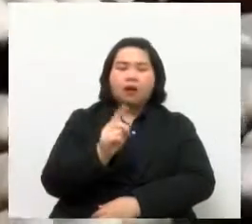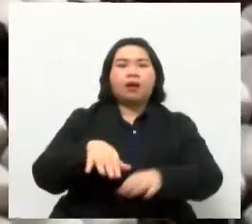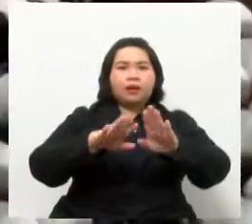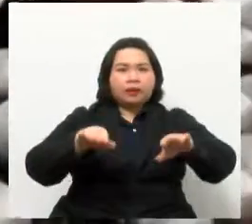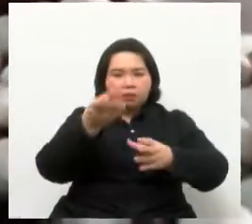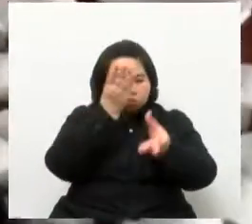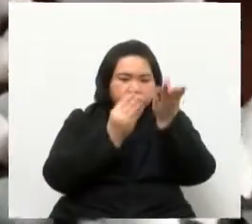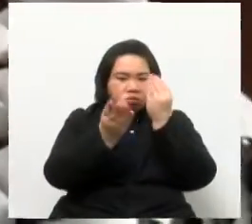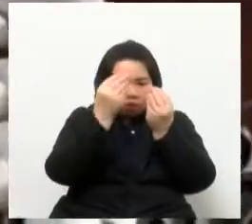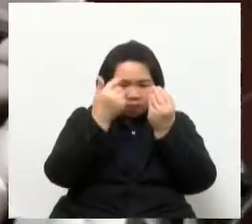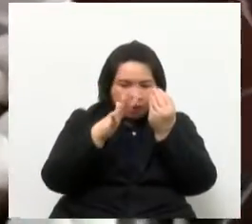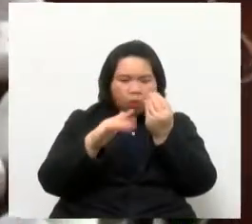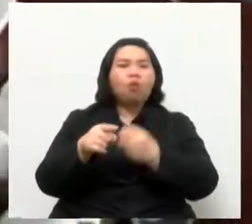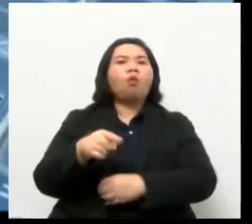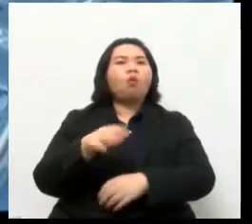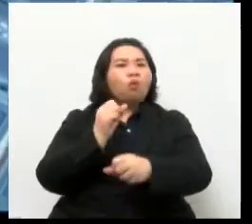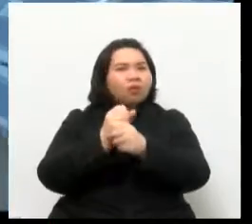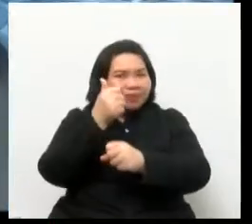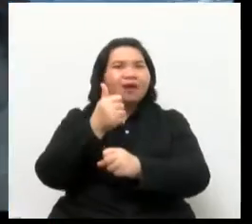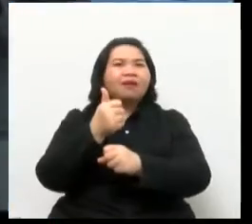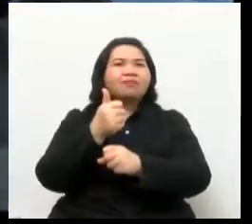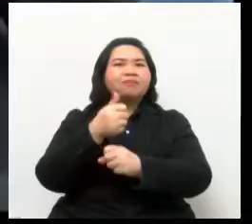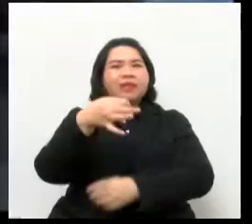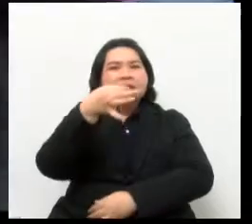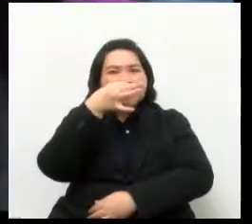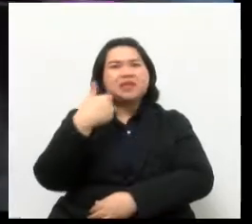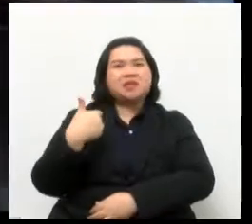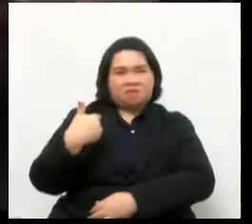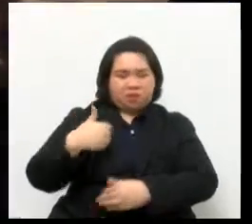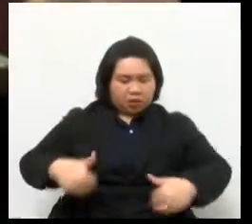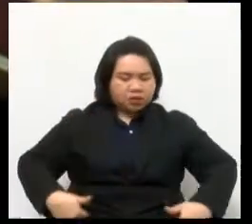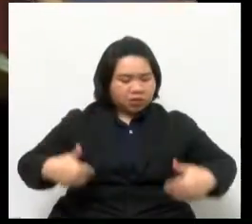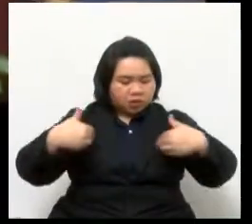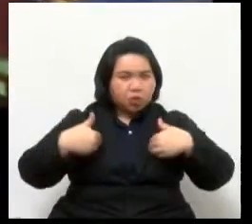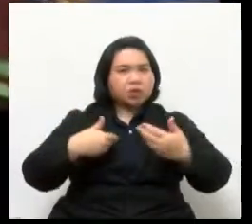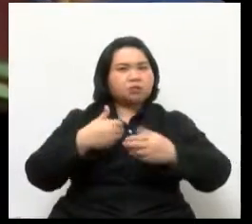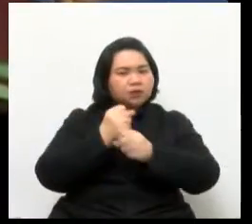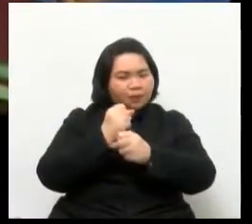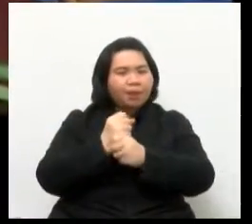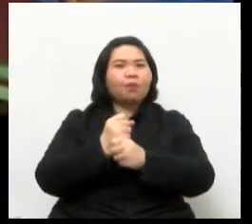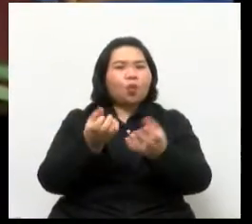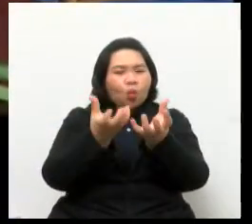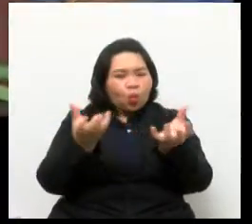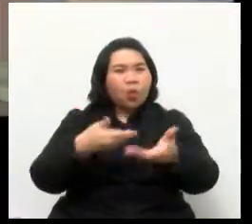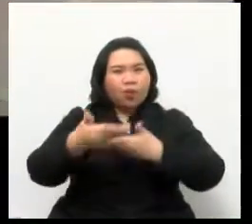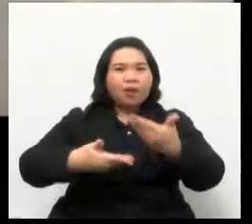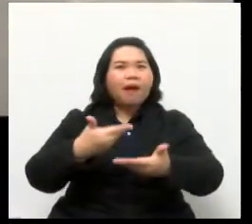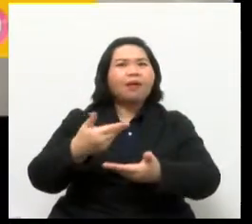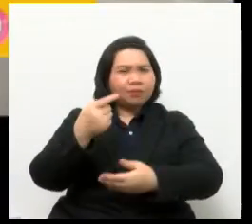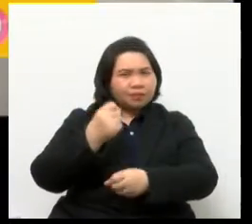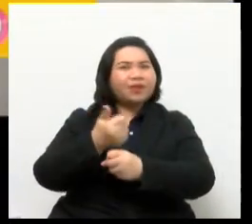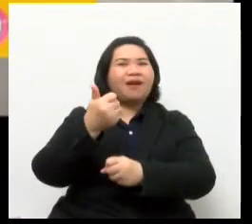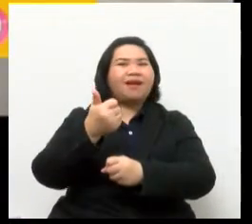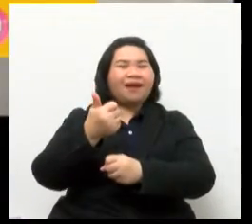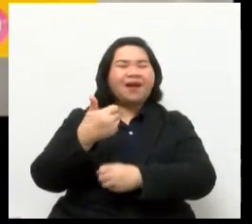รู้ทักษะการทำงานไปประยุกต์ใช้ในการดำเนินชีวิตประจำวันสร้างผลิตภัณฑ์เพื่อจำหน่าย